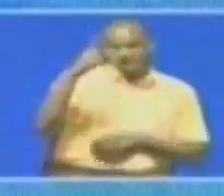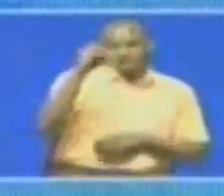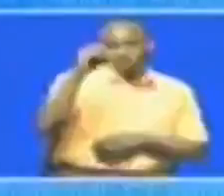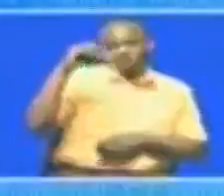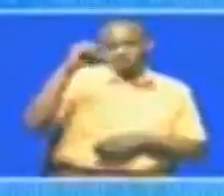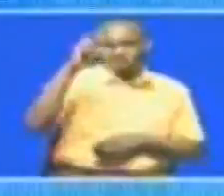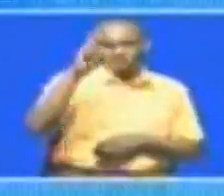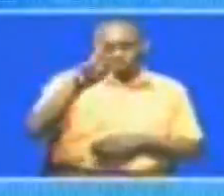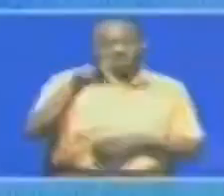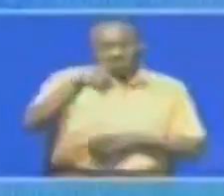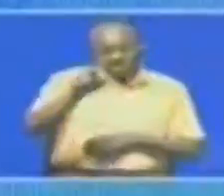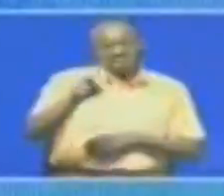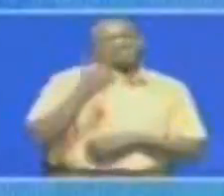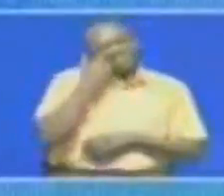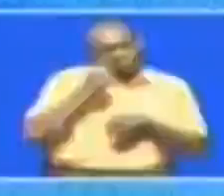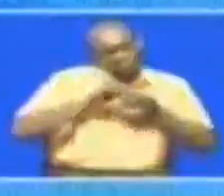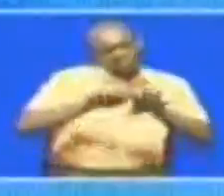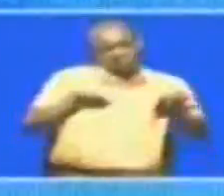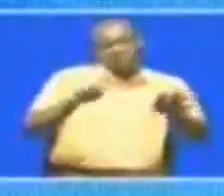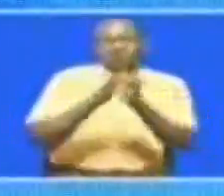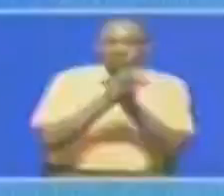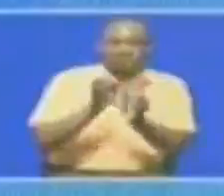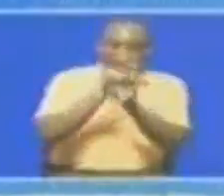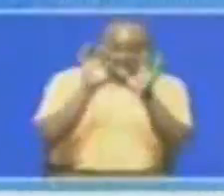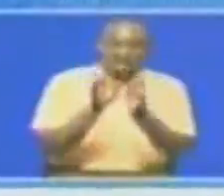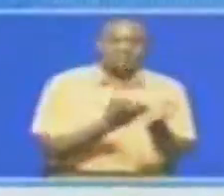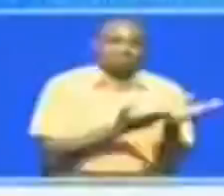za ugonjwa huo zikisambaa. Victor Gale na taarifa hiyo.